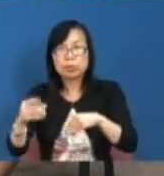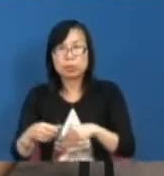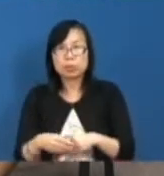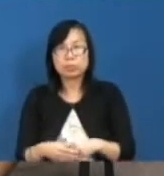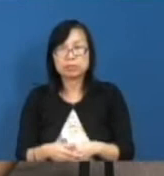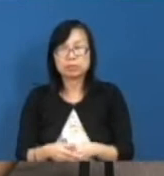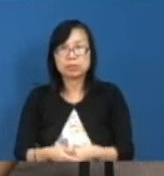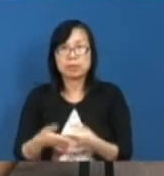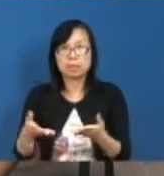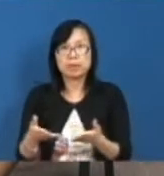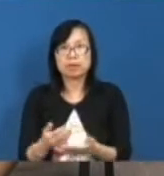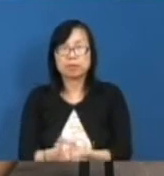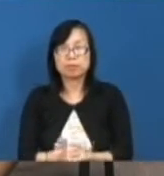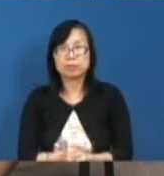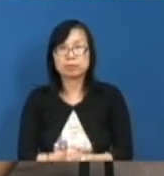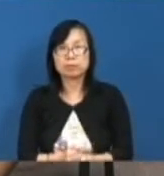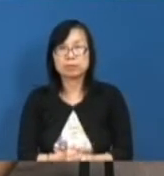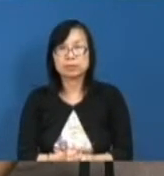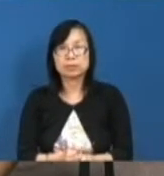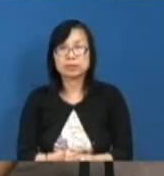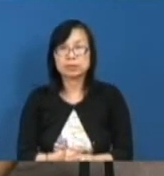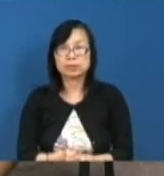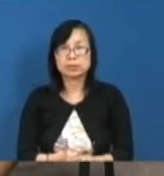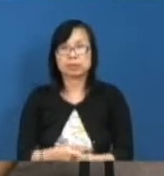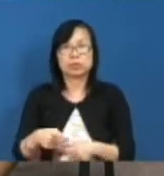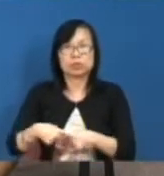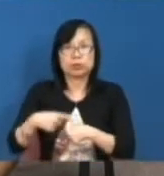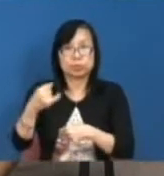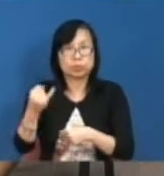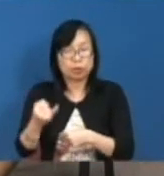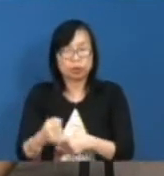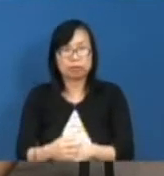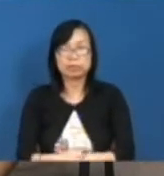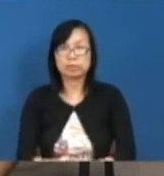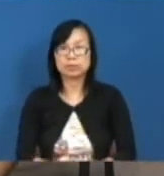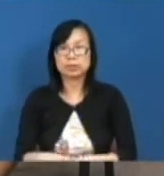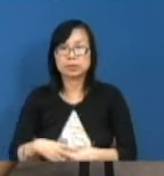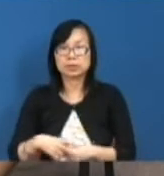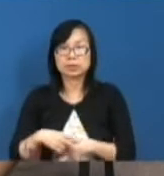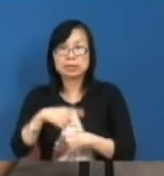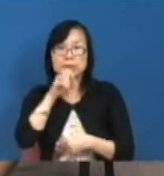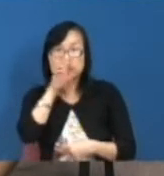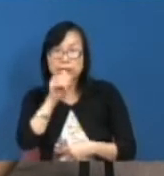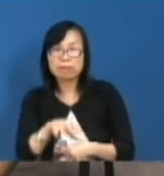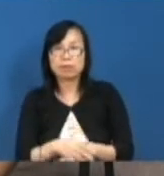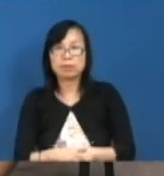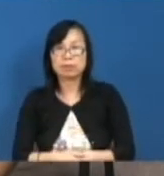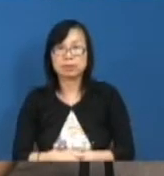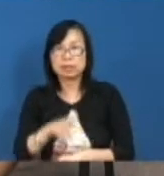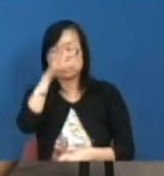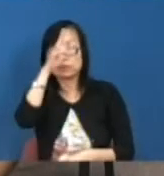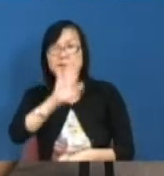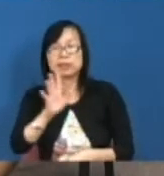翻個 credit 佢啊！根本就第一就神經錯亂。第二，我問你啊，點解曾偉雄會穿崩？